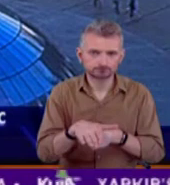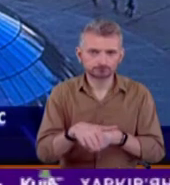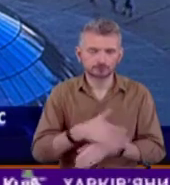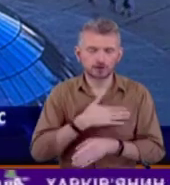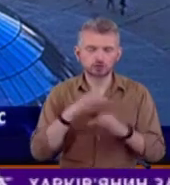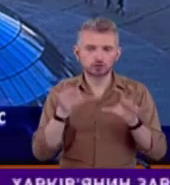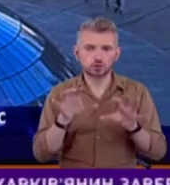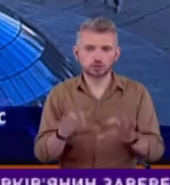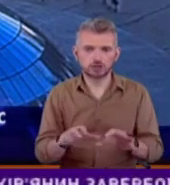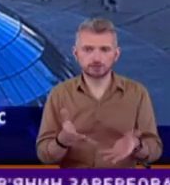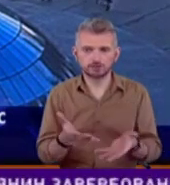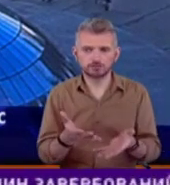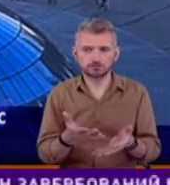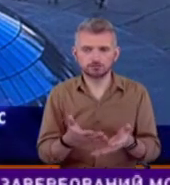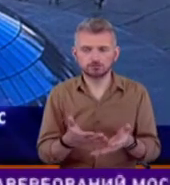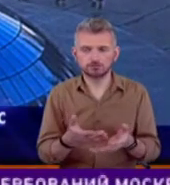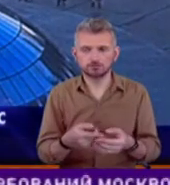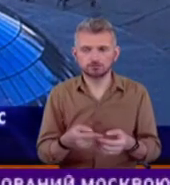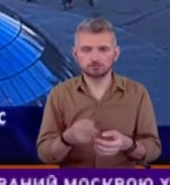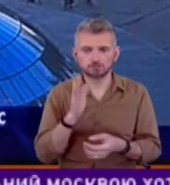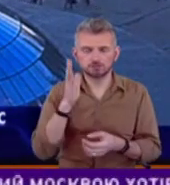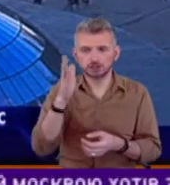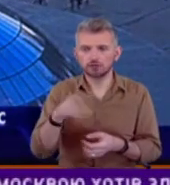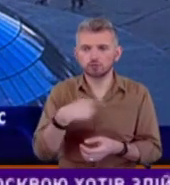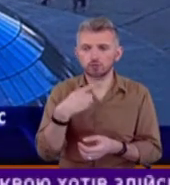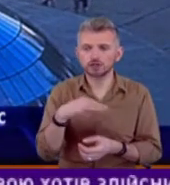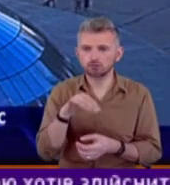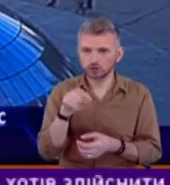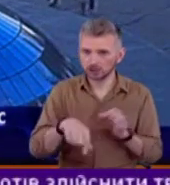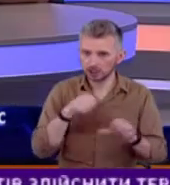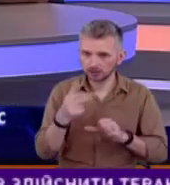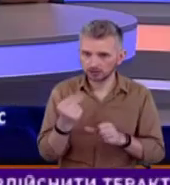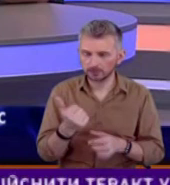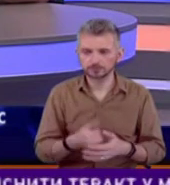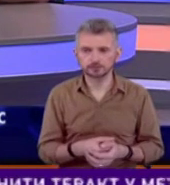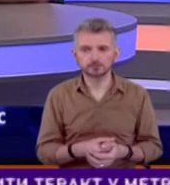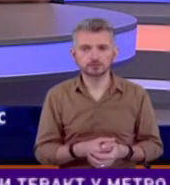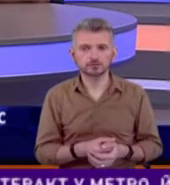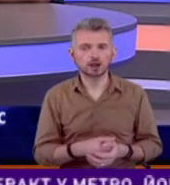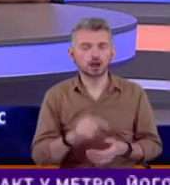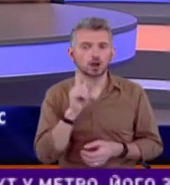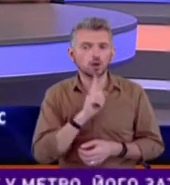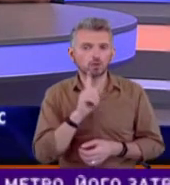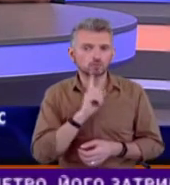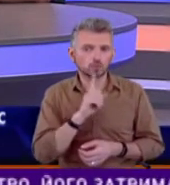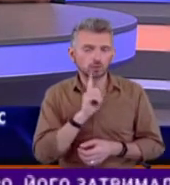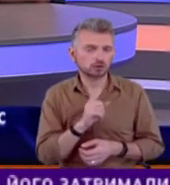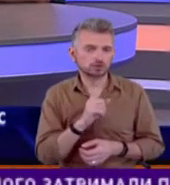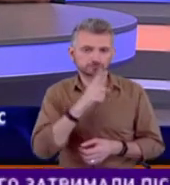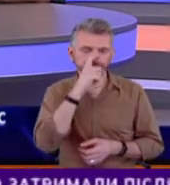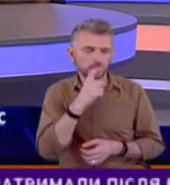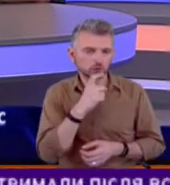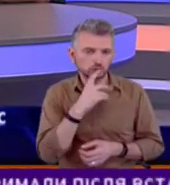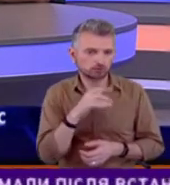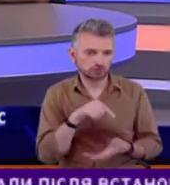нашим законодавцям там в певній якійсь перспективі. Мова йде про цей рік, так? Наскільки я розумію. Ну, поки що не зрозуміло